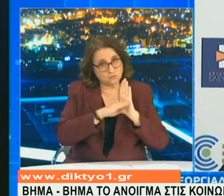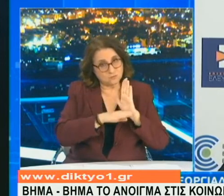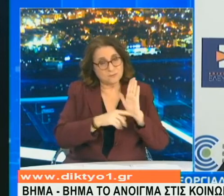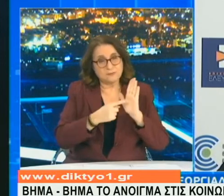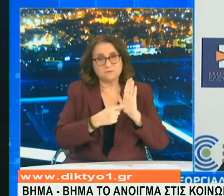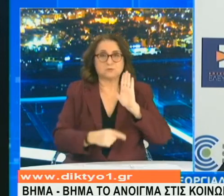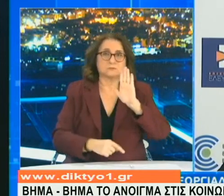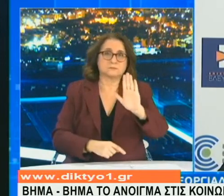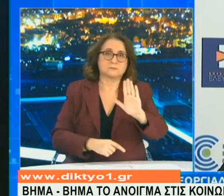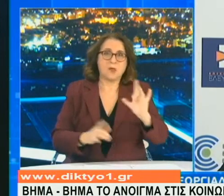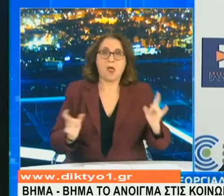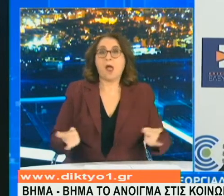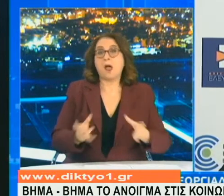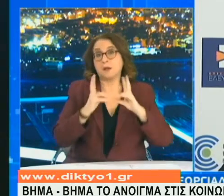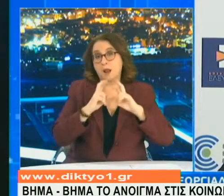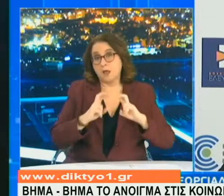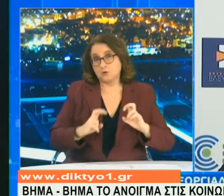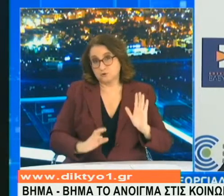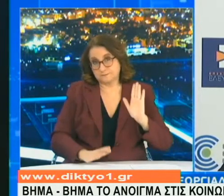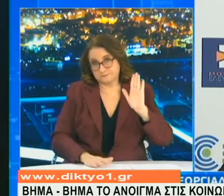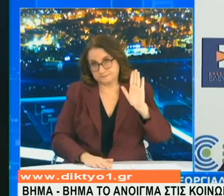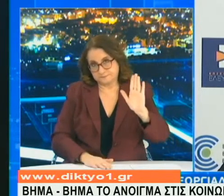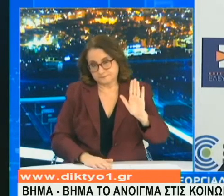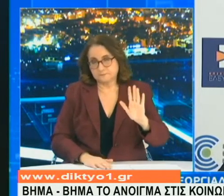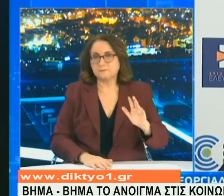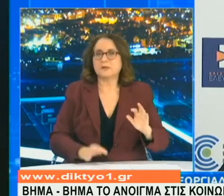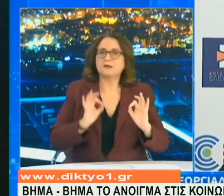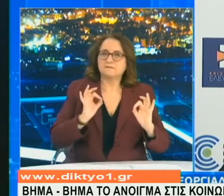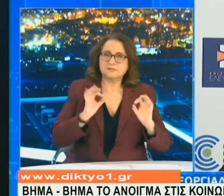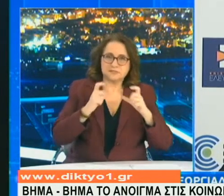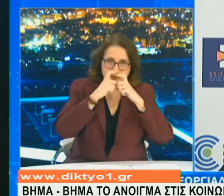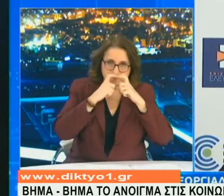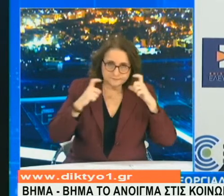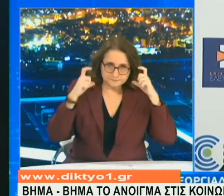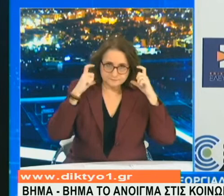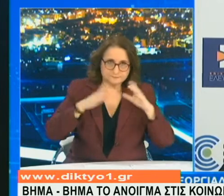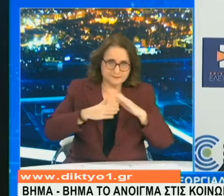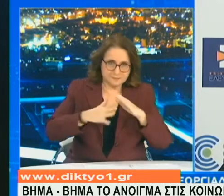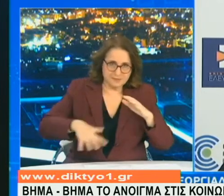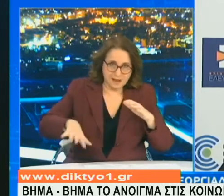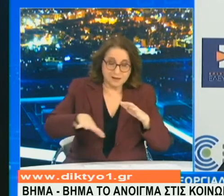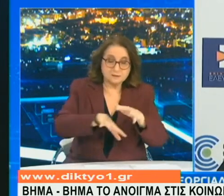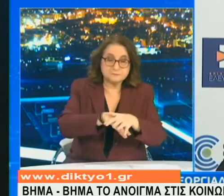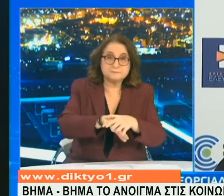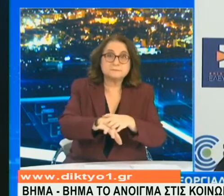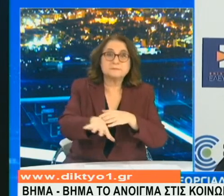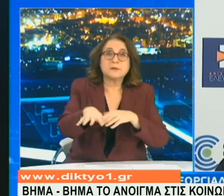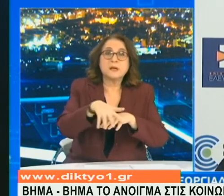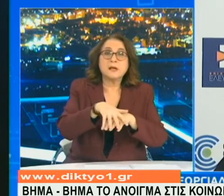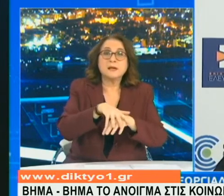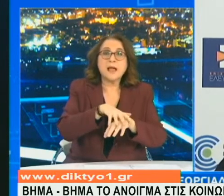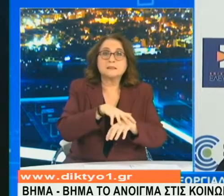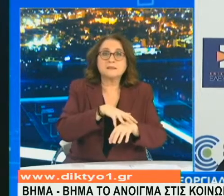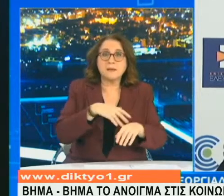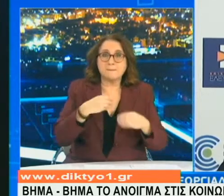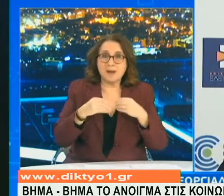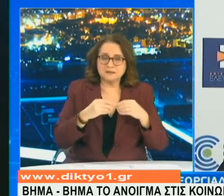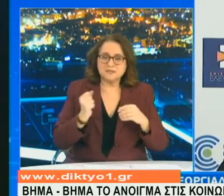ελεγκτικά όργανα. Υποχρεωτική χρήση μάσκας προστασίας στο προσωπικό εργασίας, γάντια μιας χρήσεως και χρήση